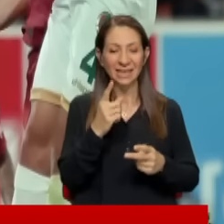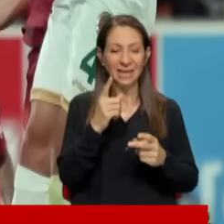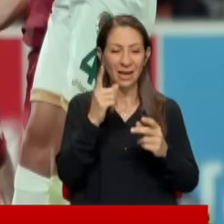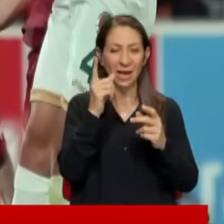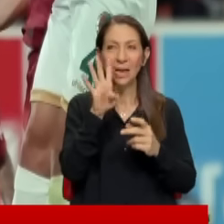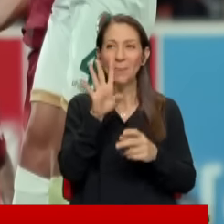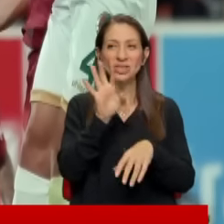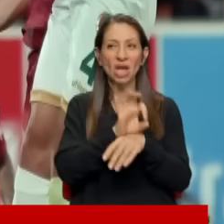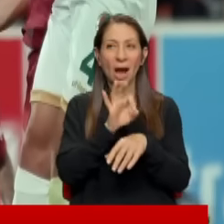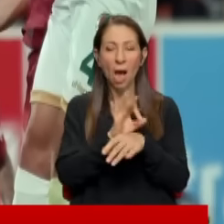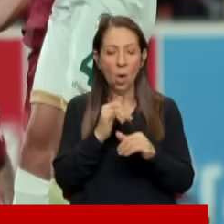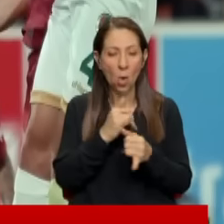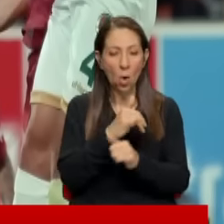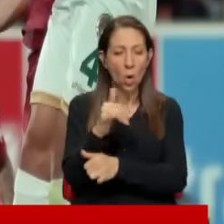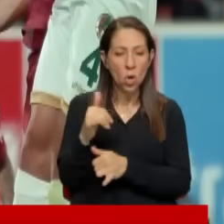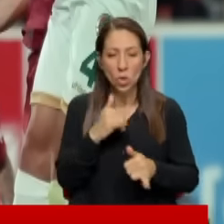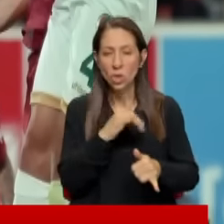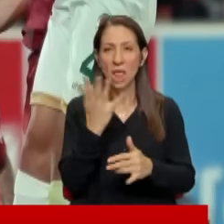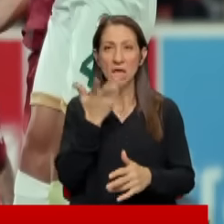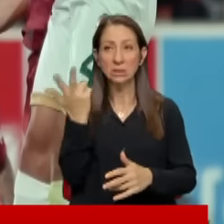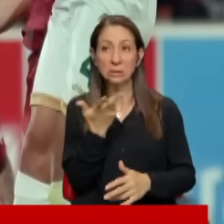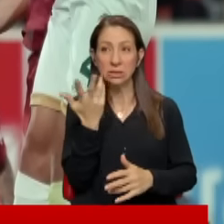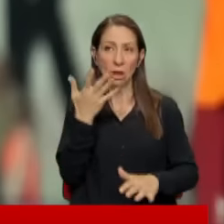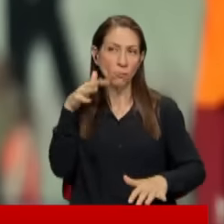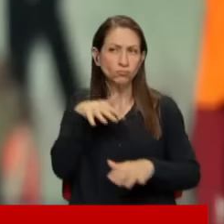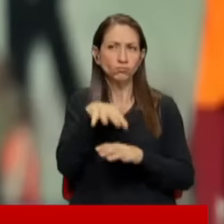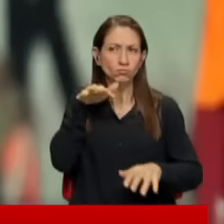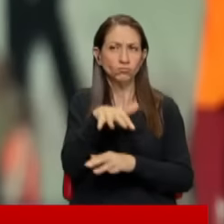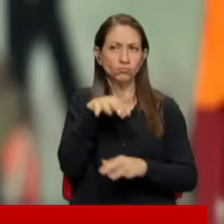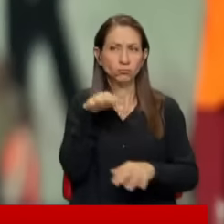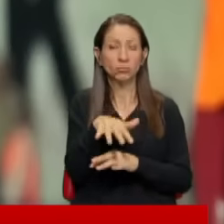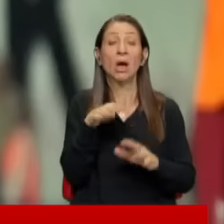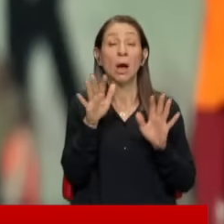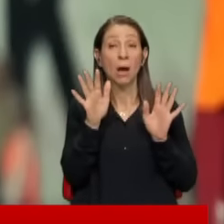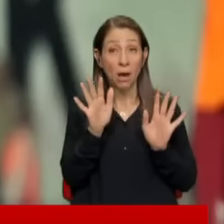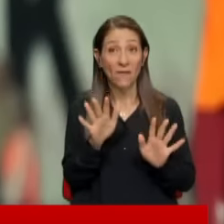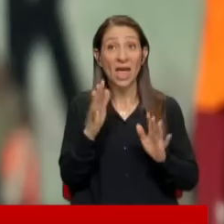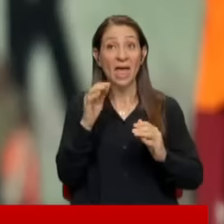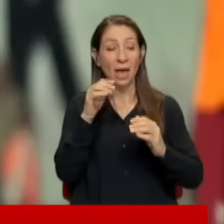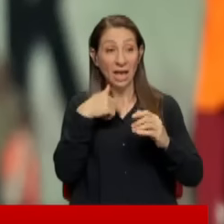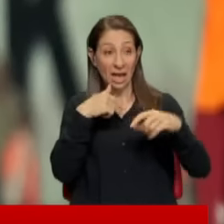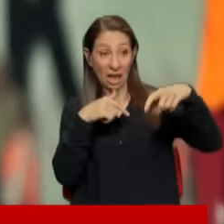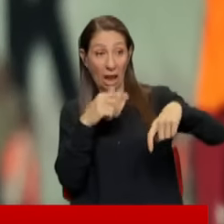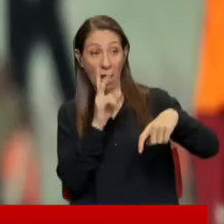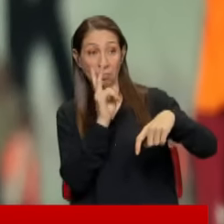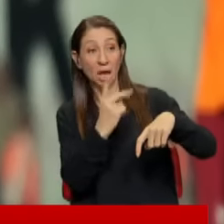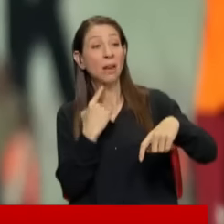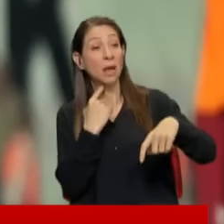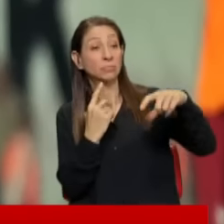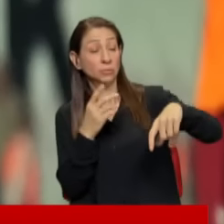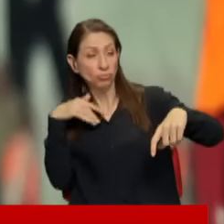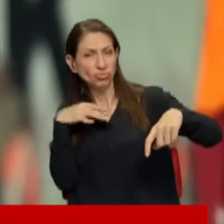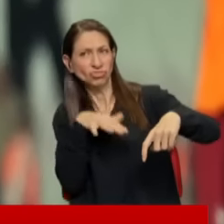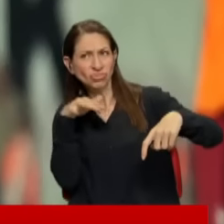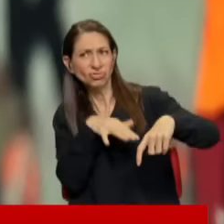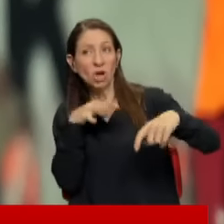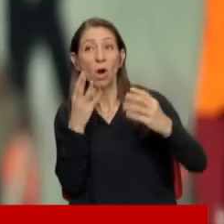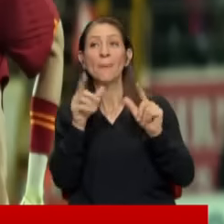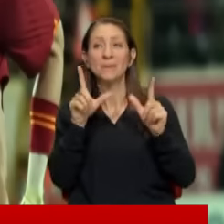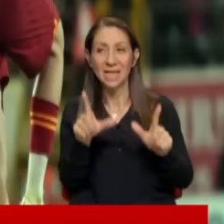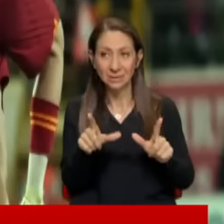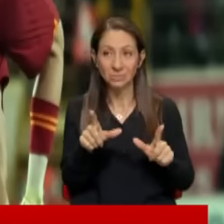oyunumuz tabii ki daha hızlı, daha akıcı ve rakip kaleyi daha çok zorlamamız gerekirdi.